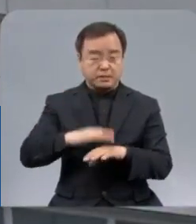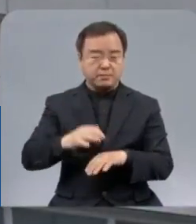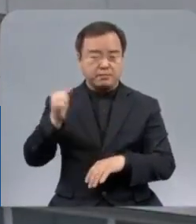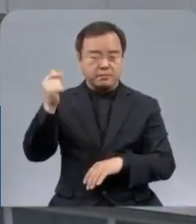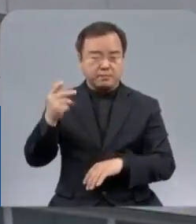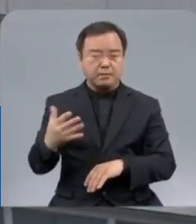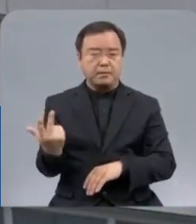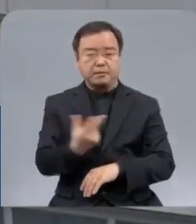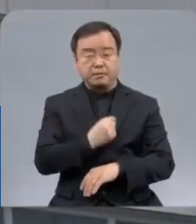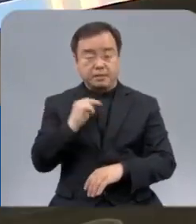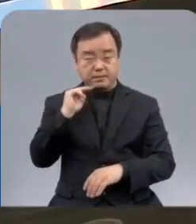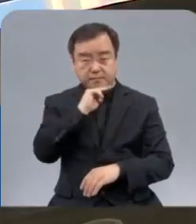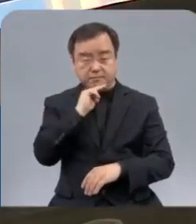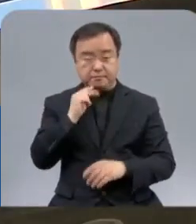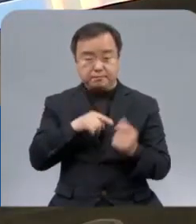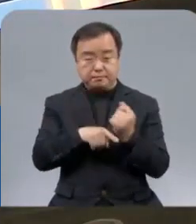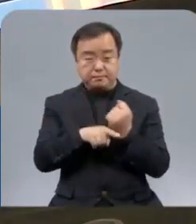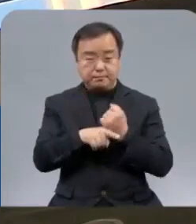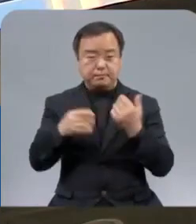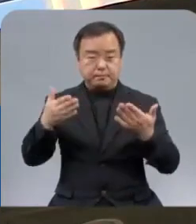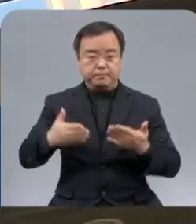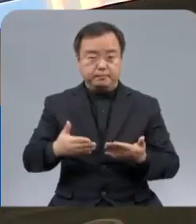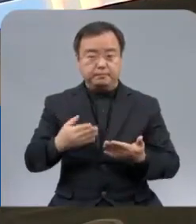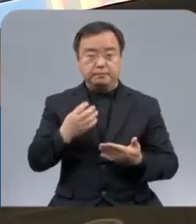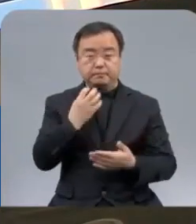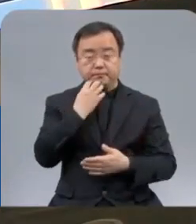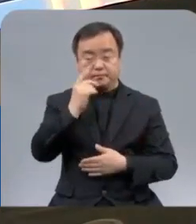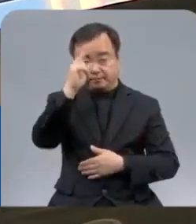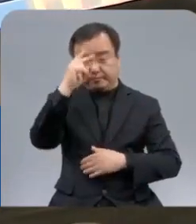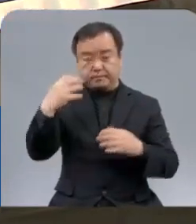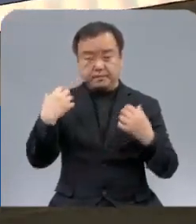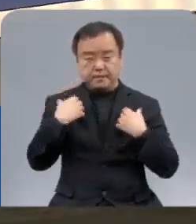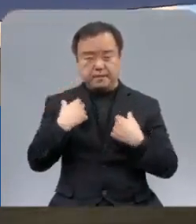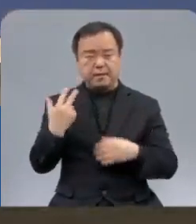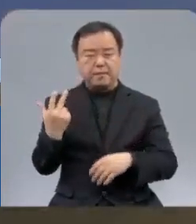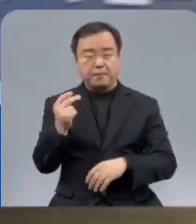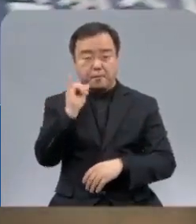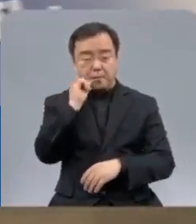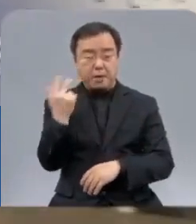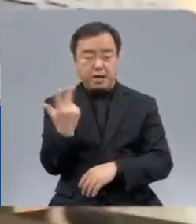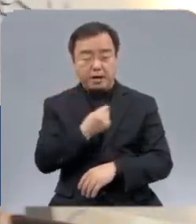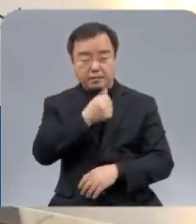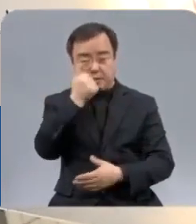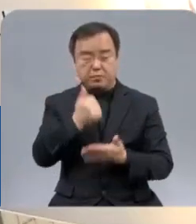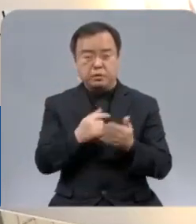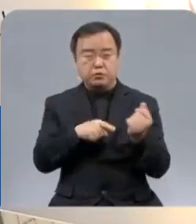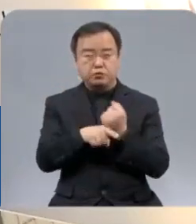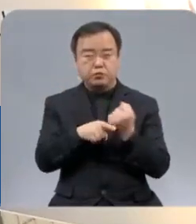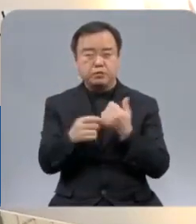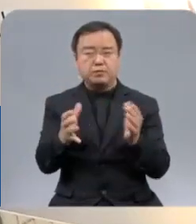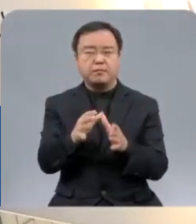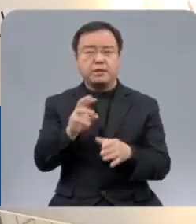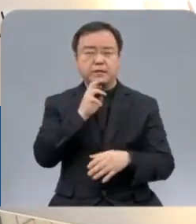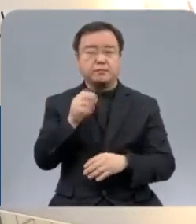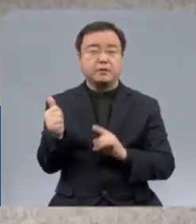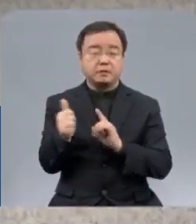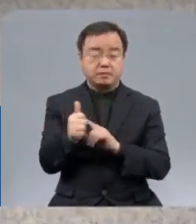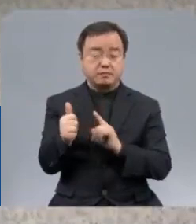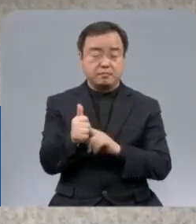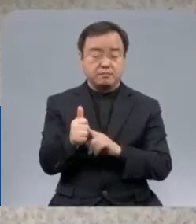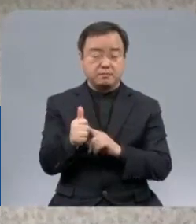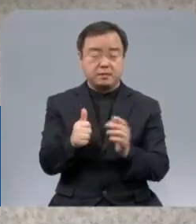받았습니다. 서울경찰청 마약범죄수사대는 30대 영화배우 A씨를 마약류관리법 위반 혐의로